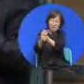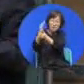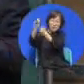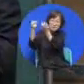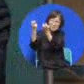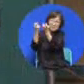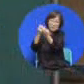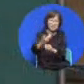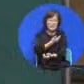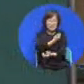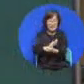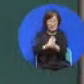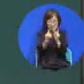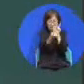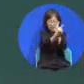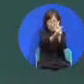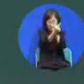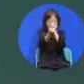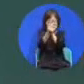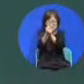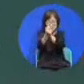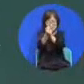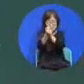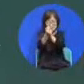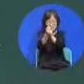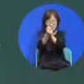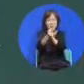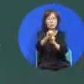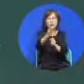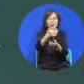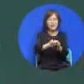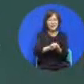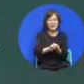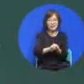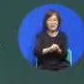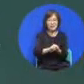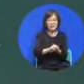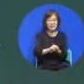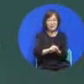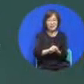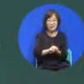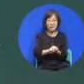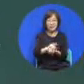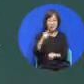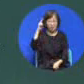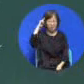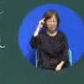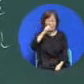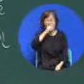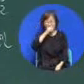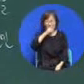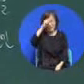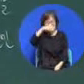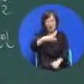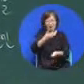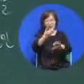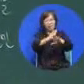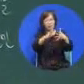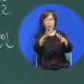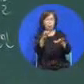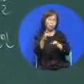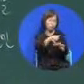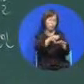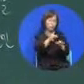will attach disciples to you. 그래 무조건 해외 투자하면요 다 없어집니다. If you just you know randomly invest